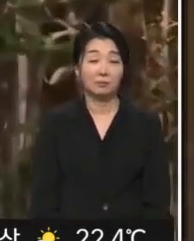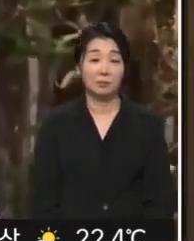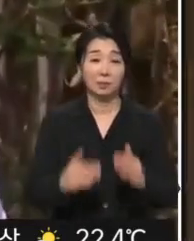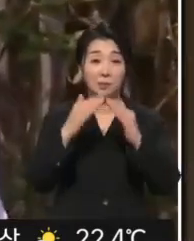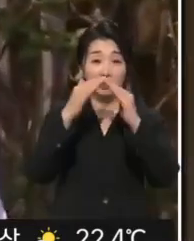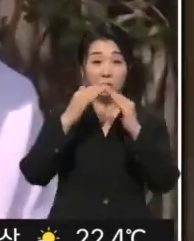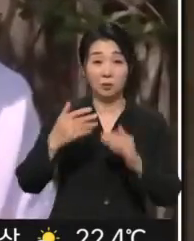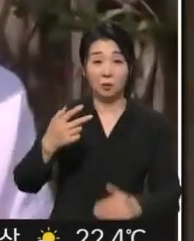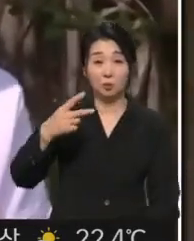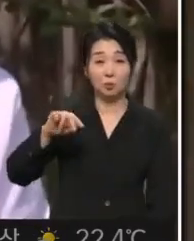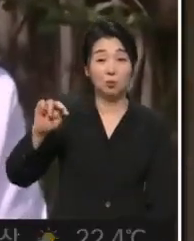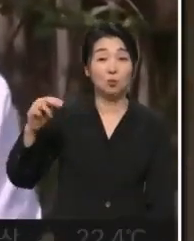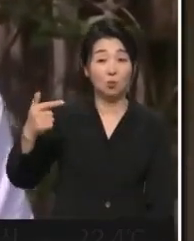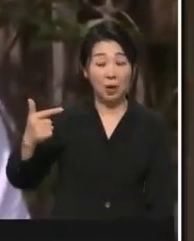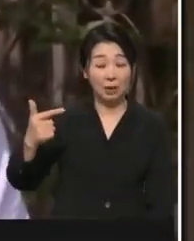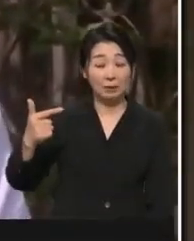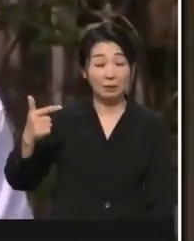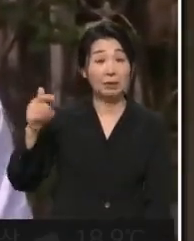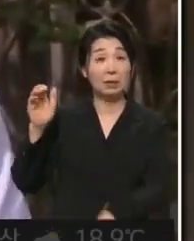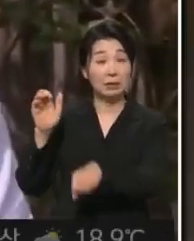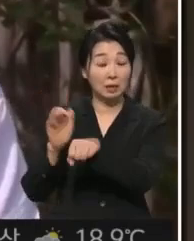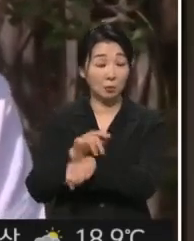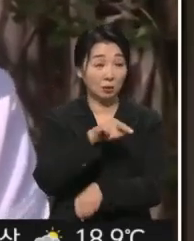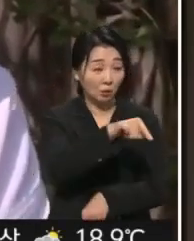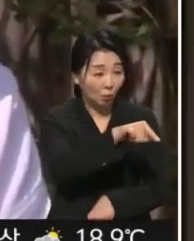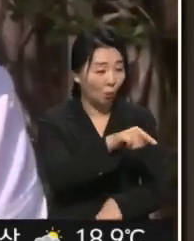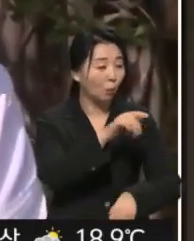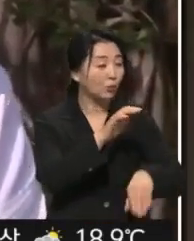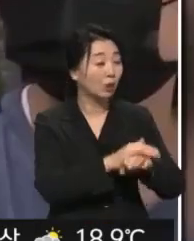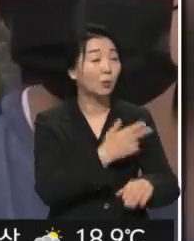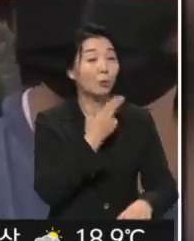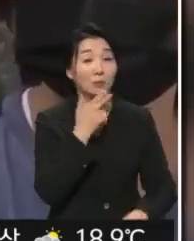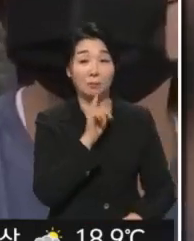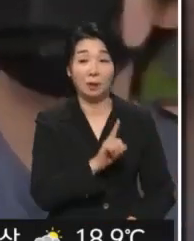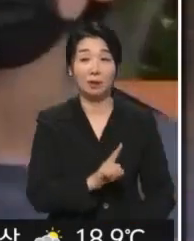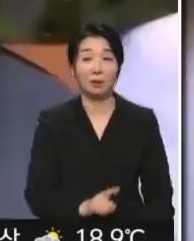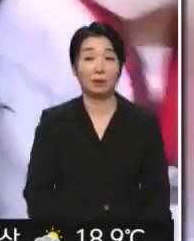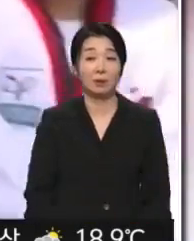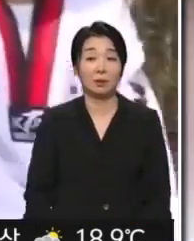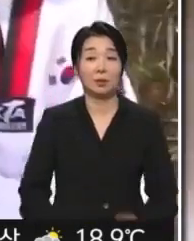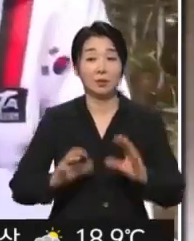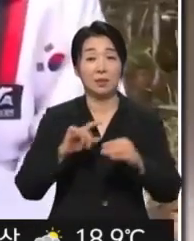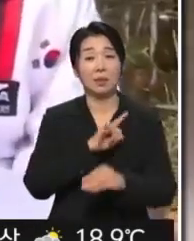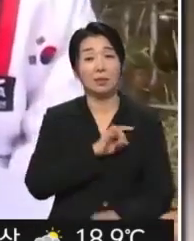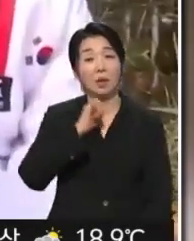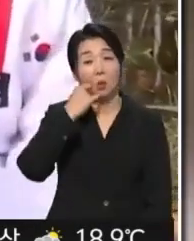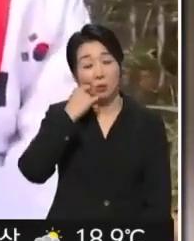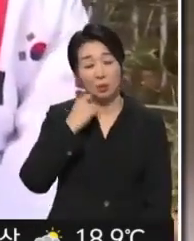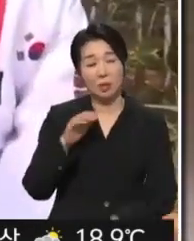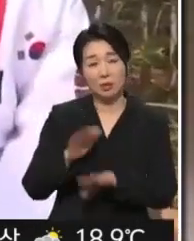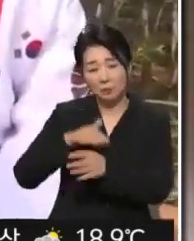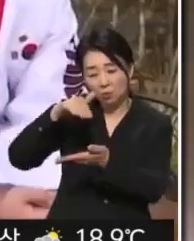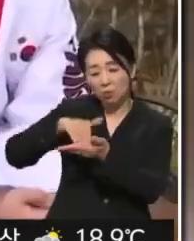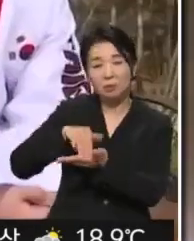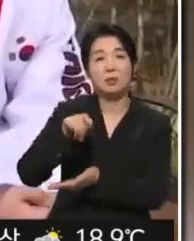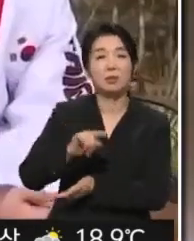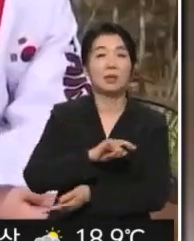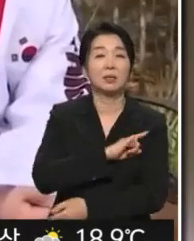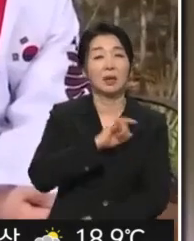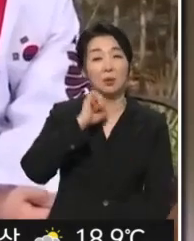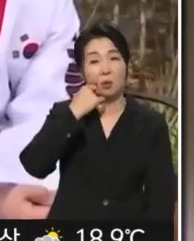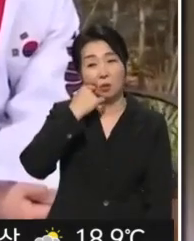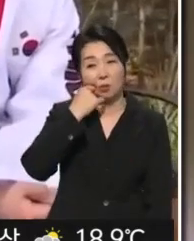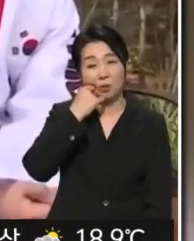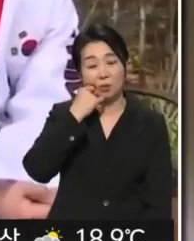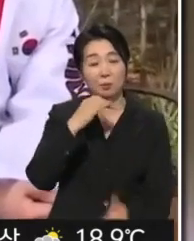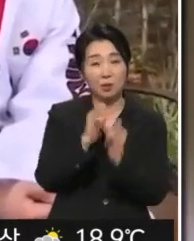전두환... 이 잘못한 거지. 아저씨가 잘못한 게 아니잖아요. 세상에서 제일 어려운 거 잘못은 뉘우치는 거니까 사실 잊으면